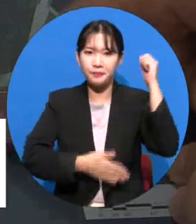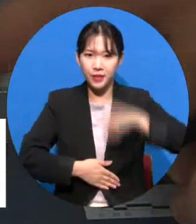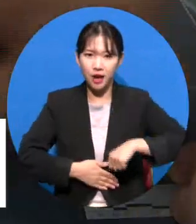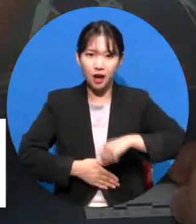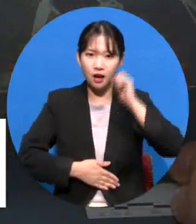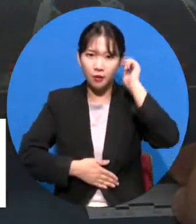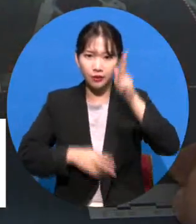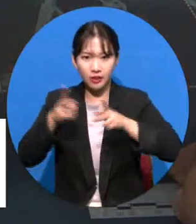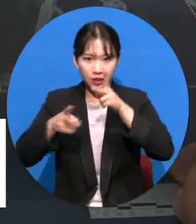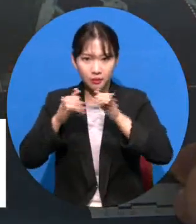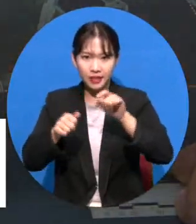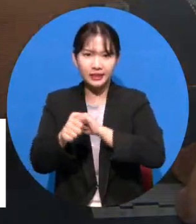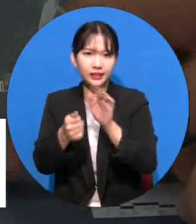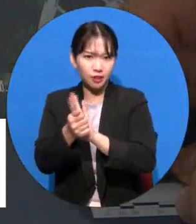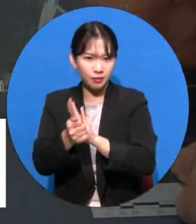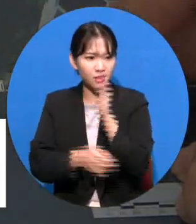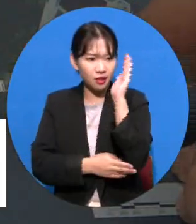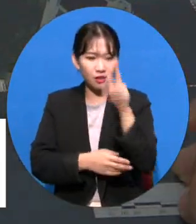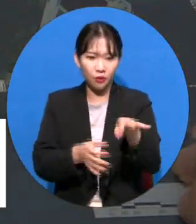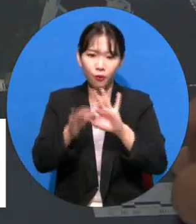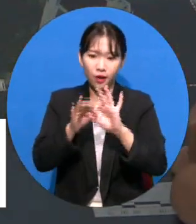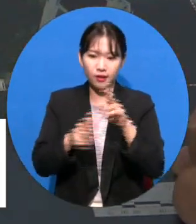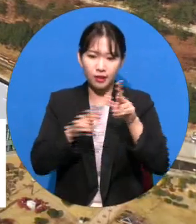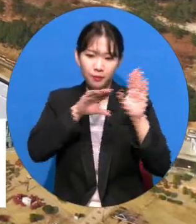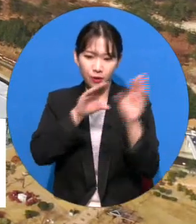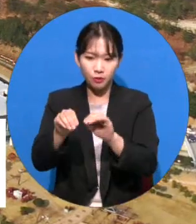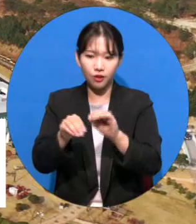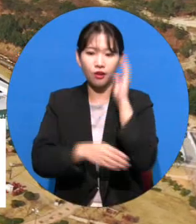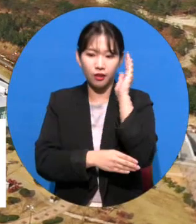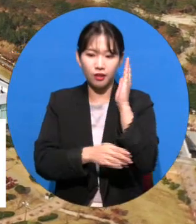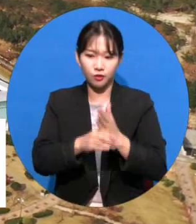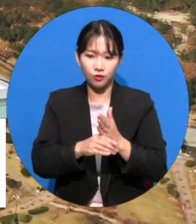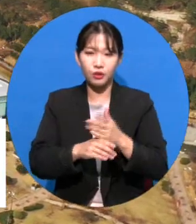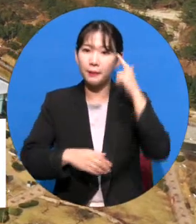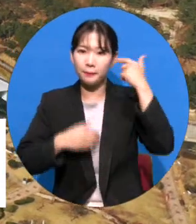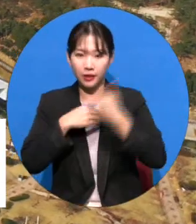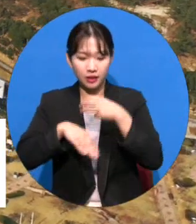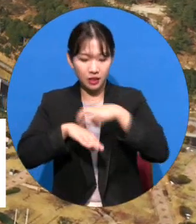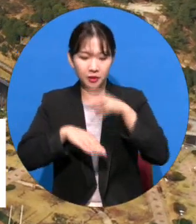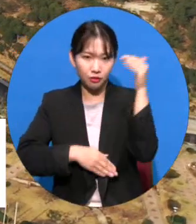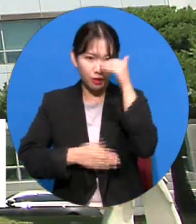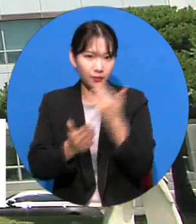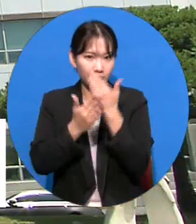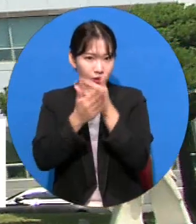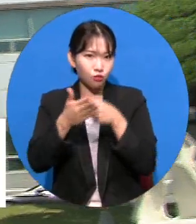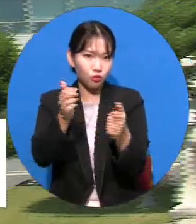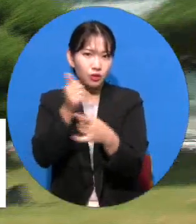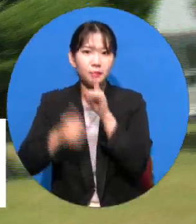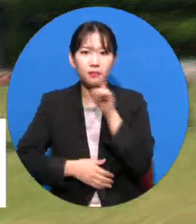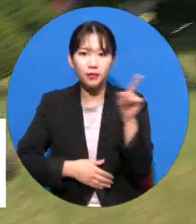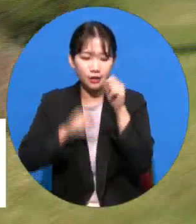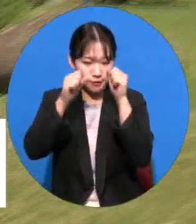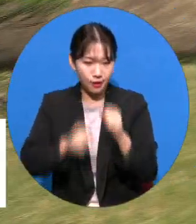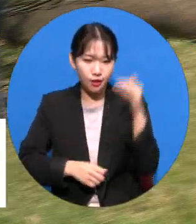호텔 사업자 특혜 등을 주장하며 관련 사업 중단을 요구하고 있습니다. 반면 사막도 관광 활성화 추진위는